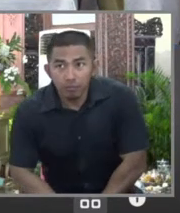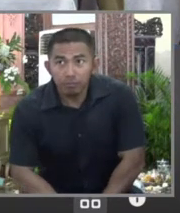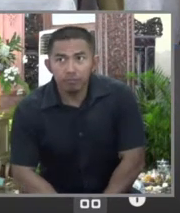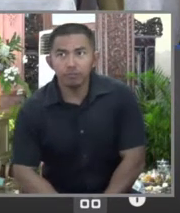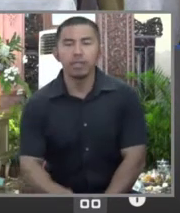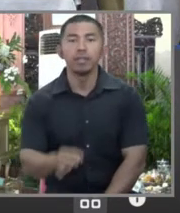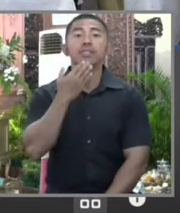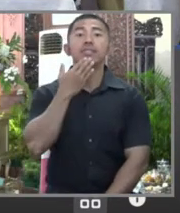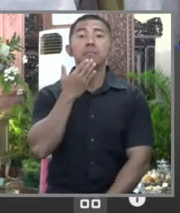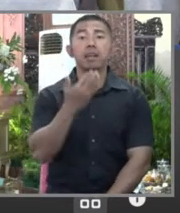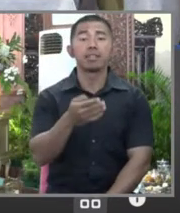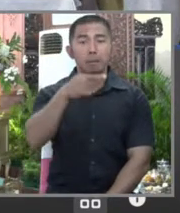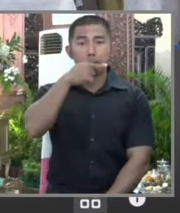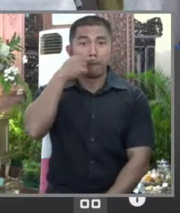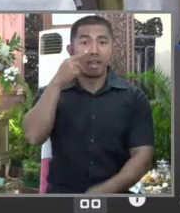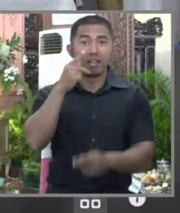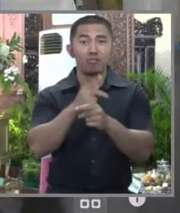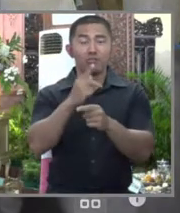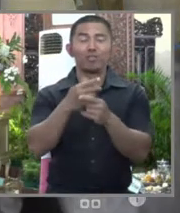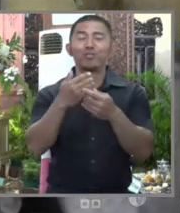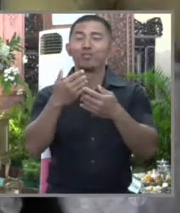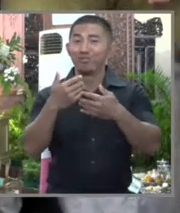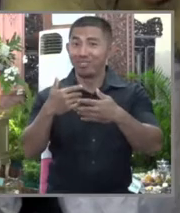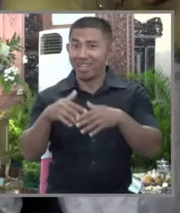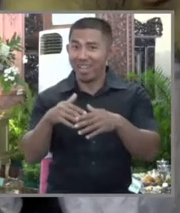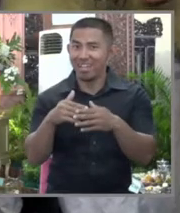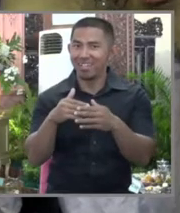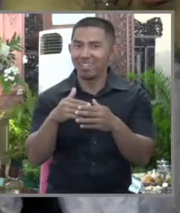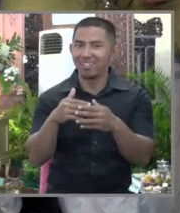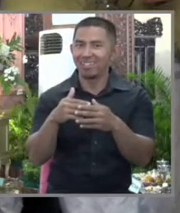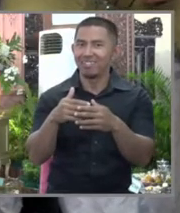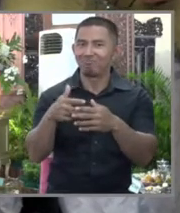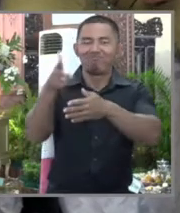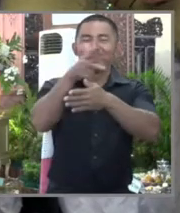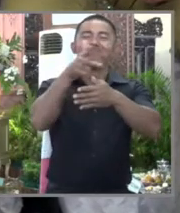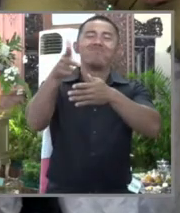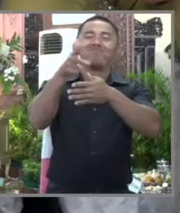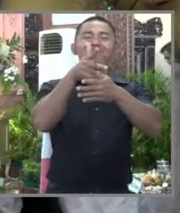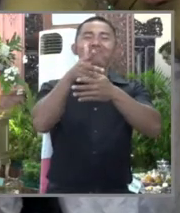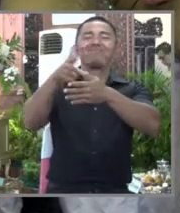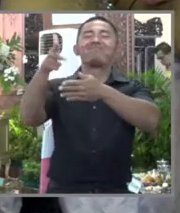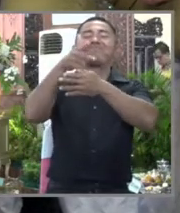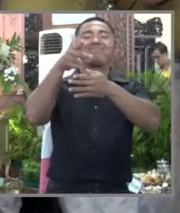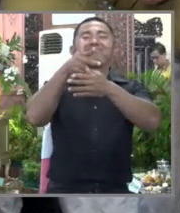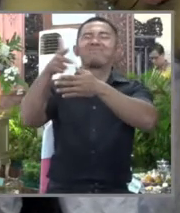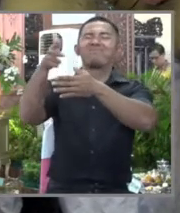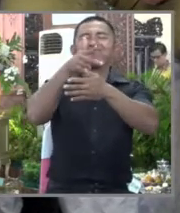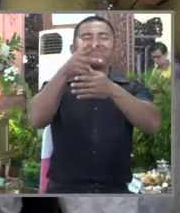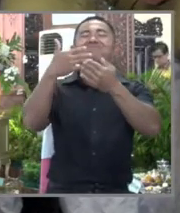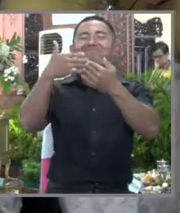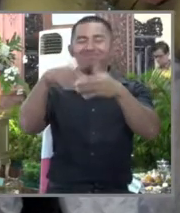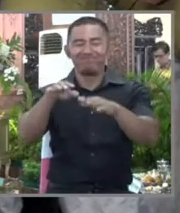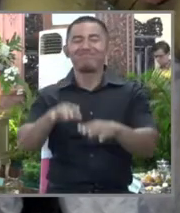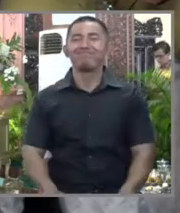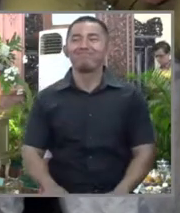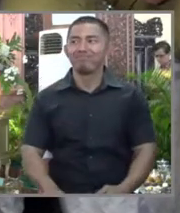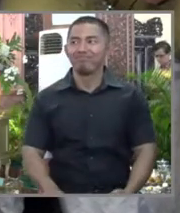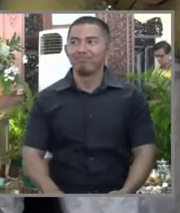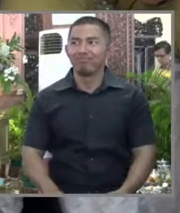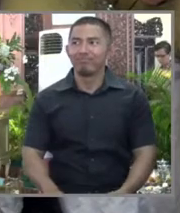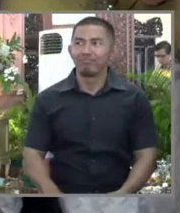Terima kasih Bapak Gubernur yang langsung berkomunikasi dengan saudara-saudara kita di Parang. Saya tidak ingin berpanjang lebar